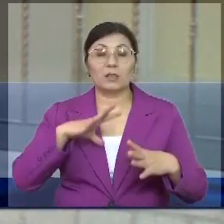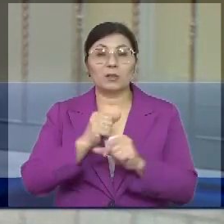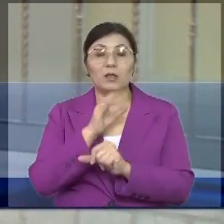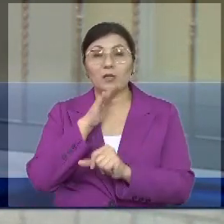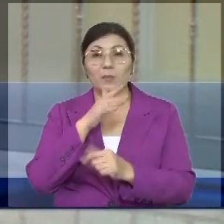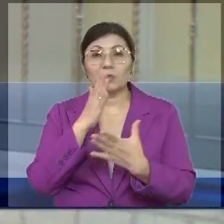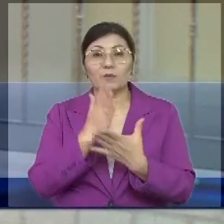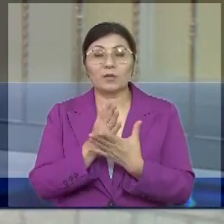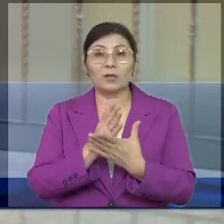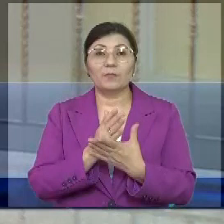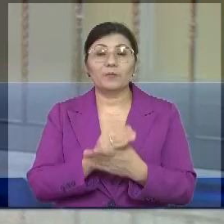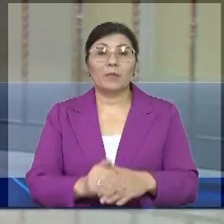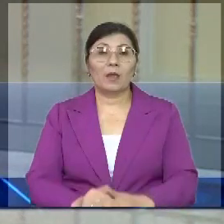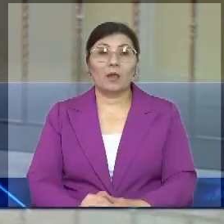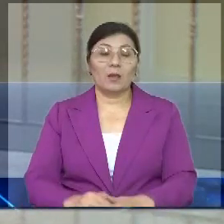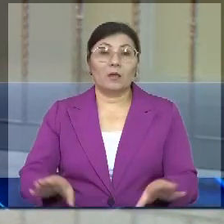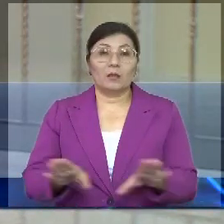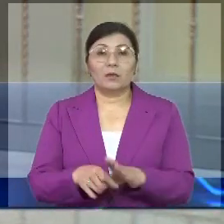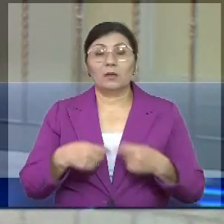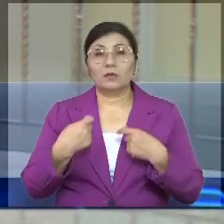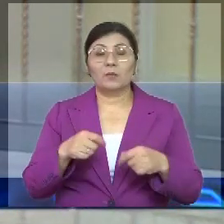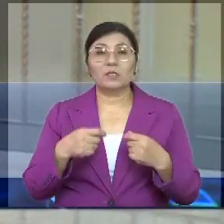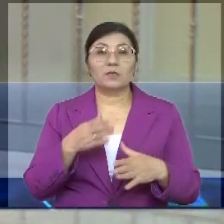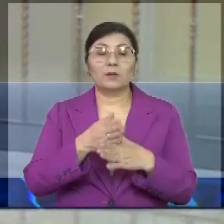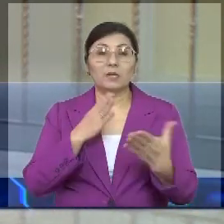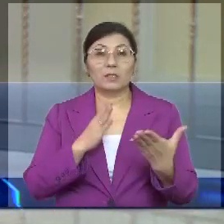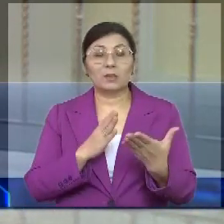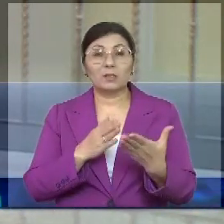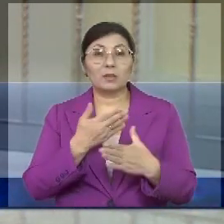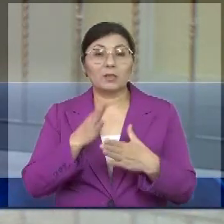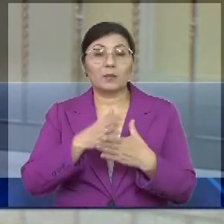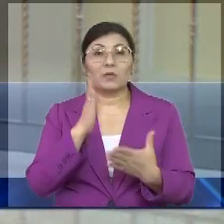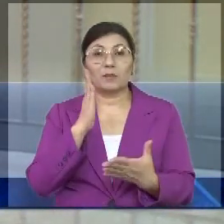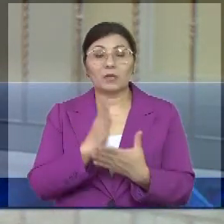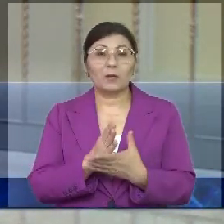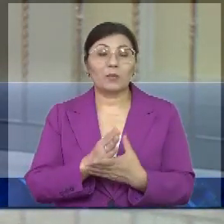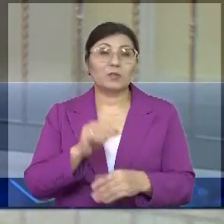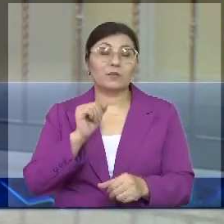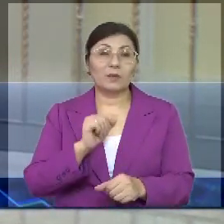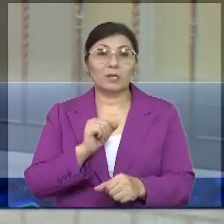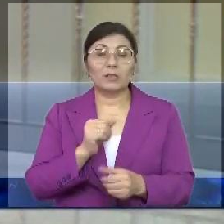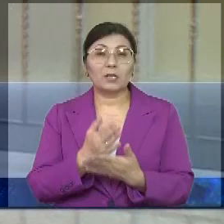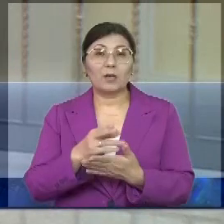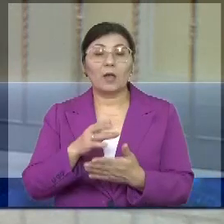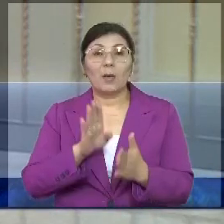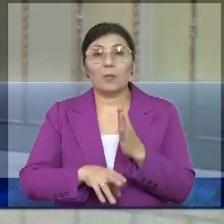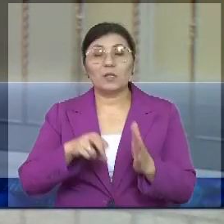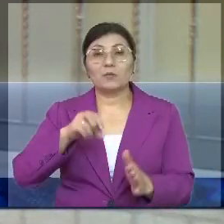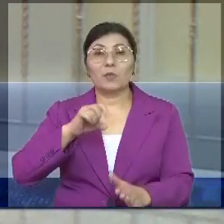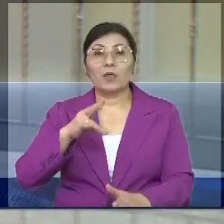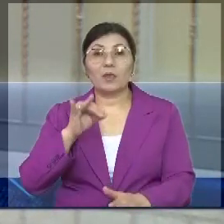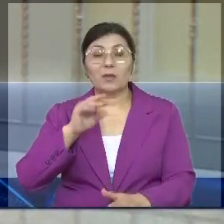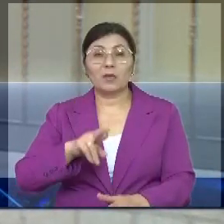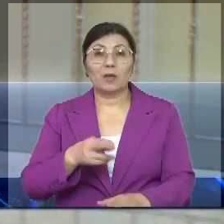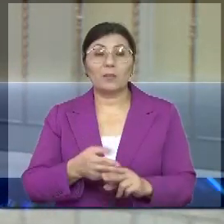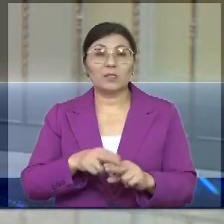в лизинг через кассы агрофинанс также выплаты по кредитам резервного производителей будут пролонгированные и в чёрный список не плательщиков